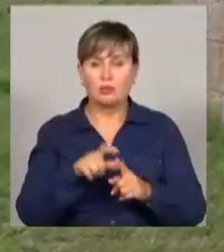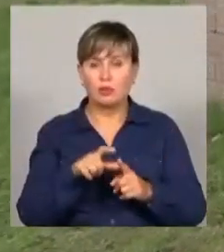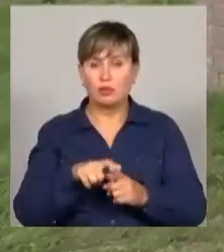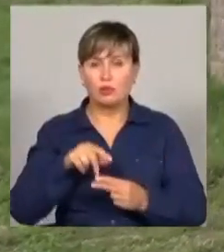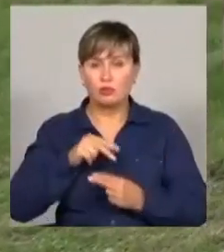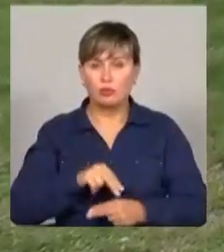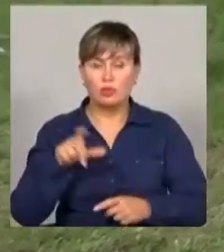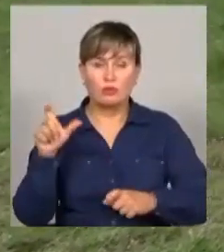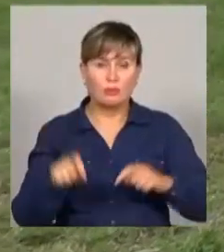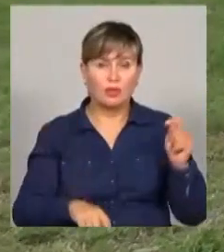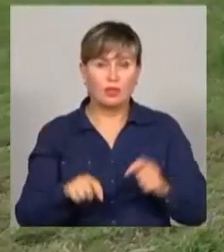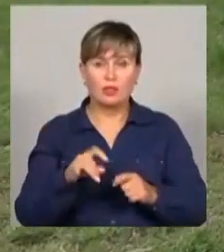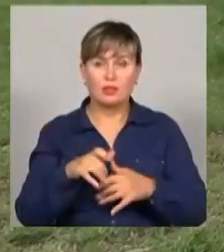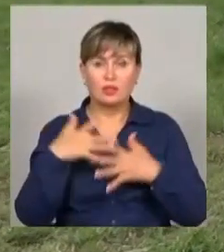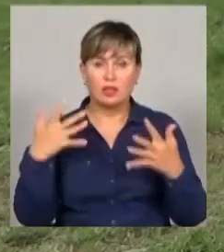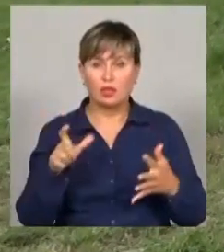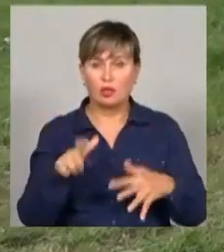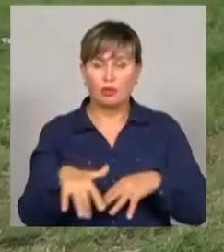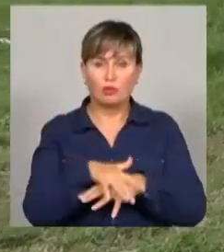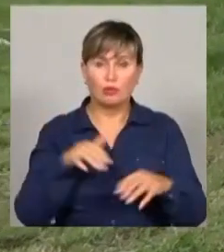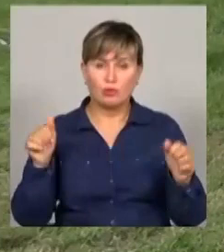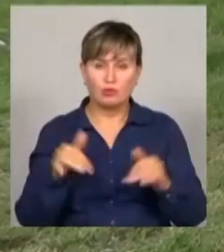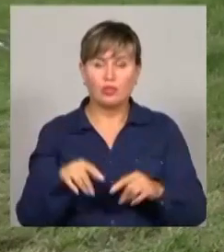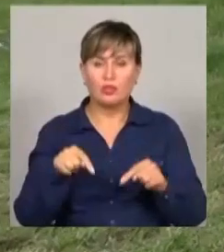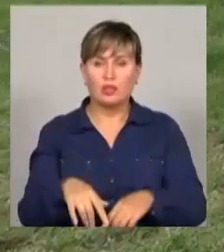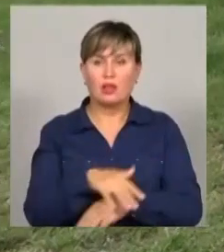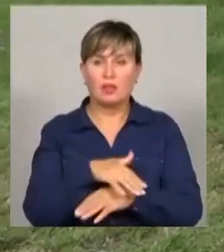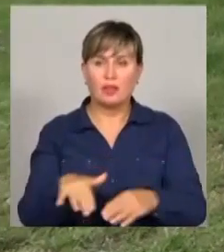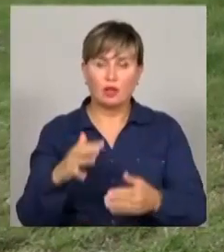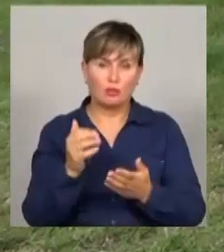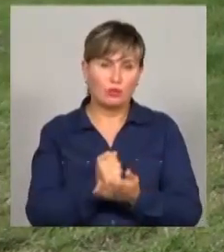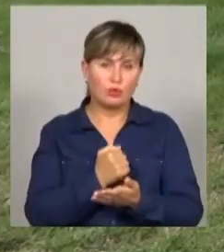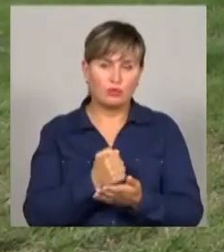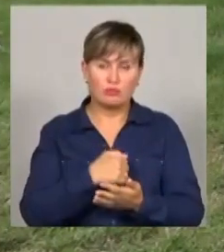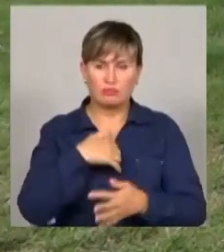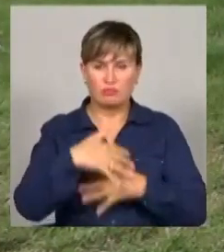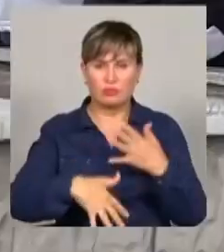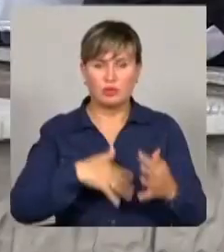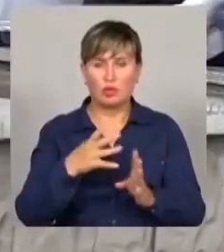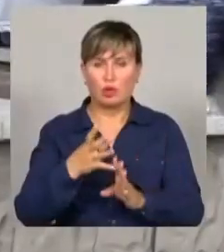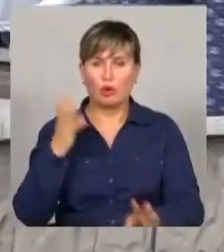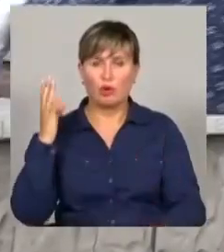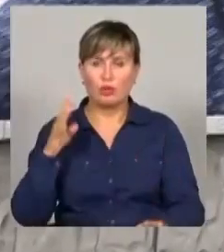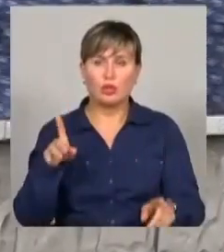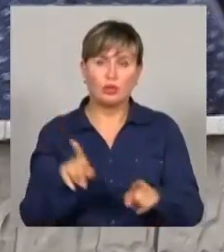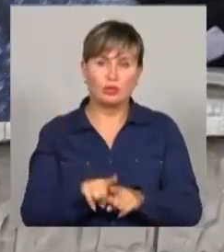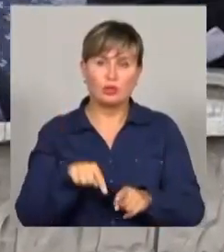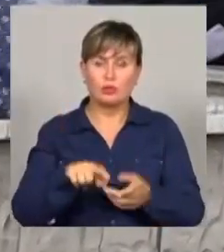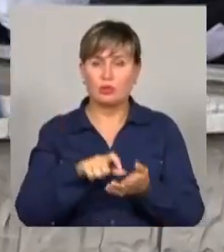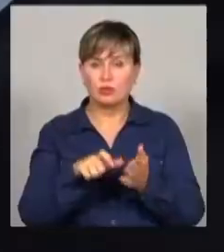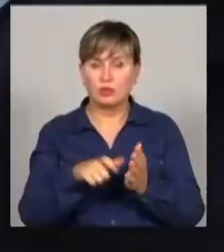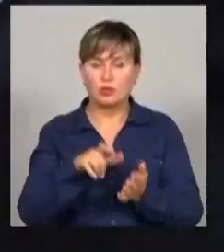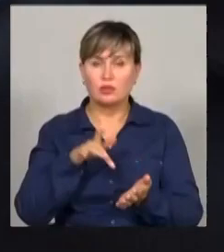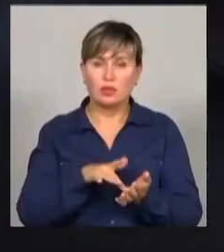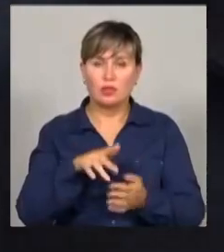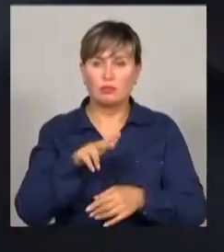трудовых мигрантов, из-за большого скопления населения здесь на улице образовалась беспорядочная очередь. Такой ажиотаж у здания центра